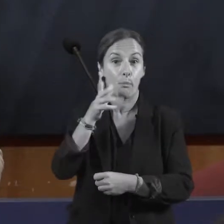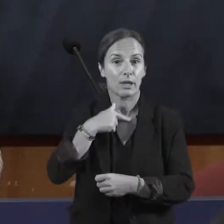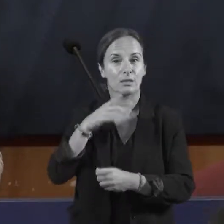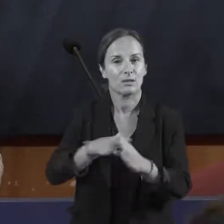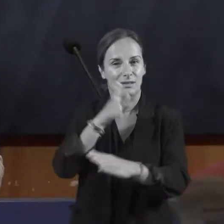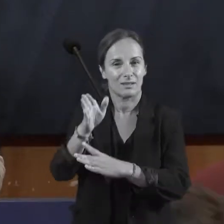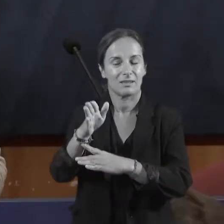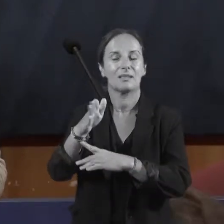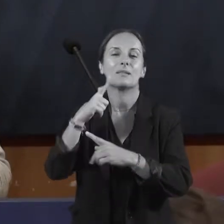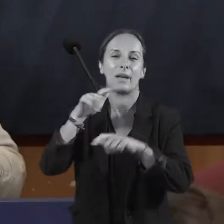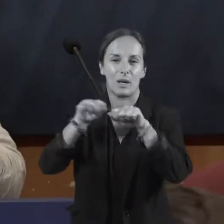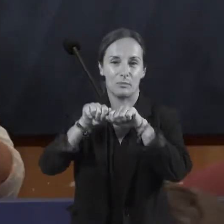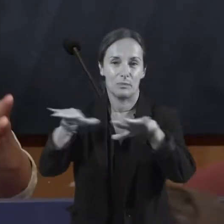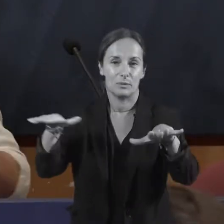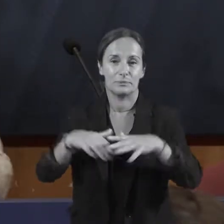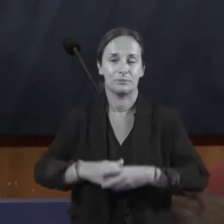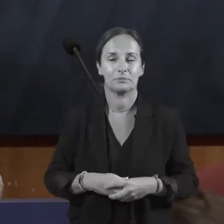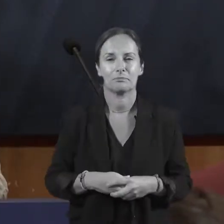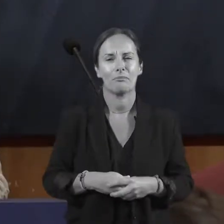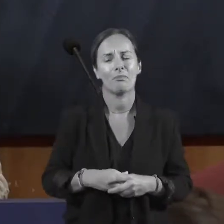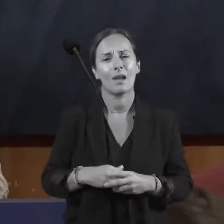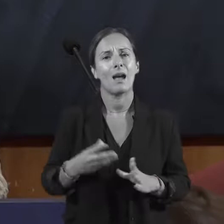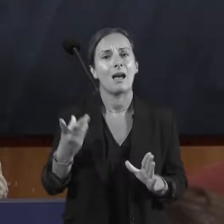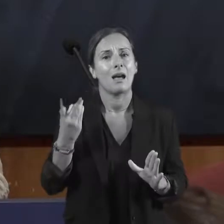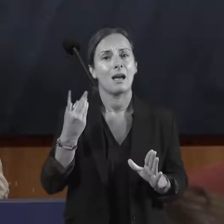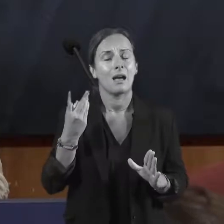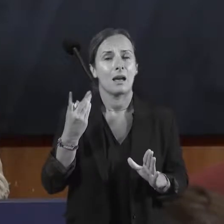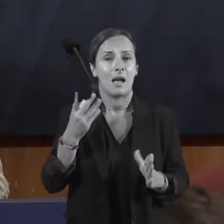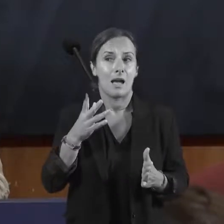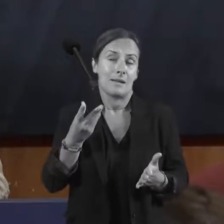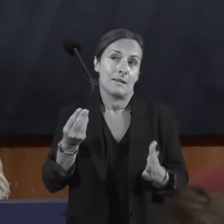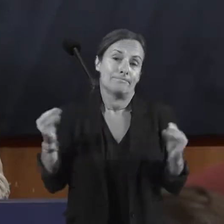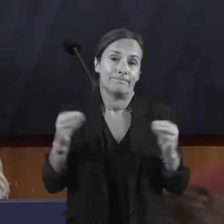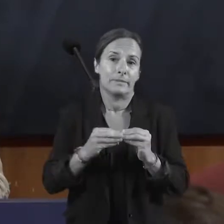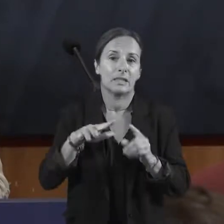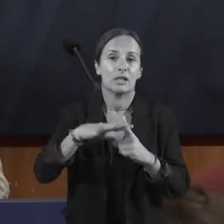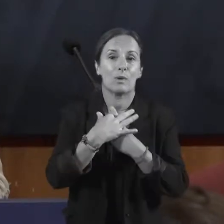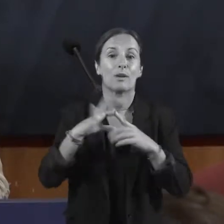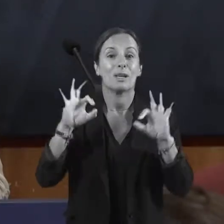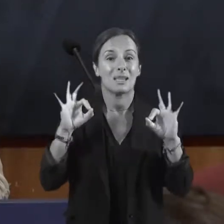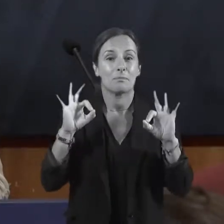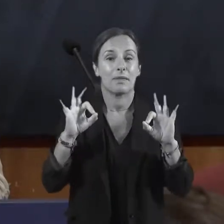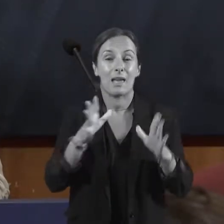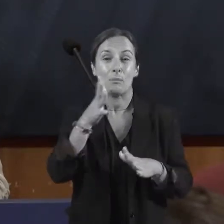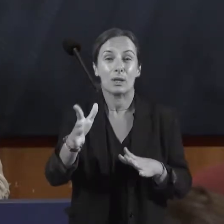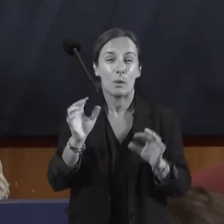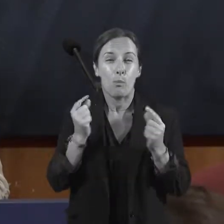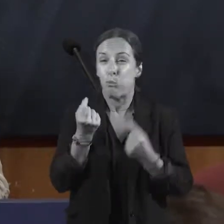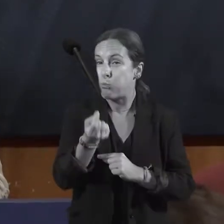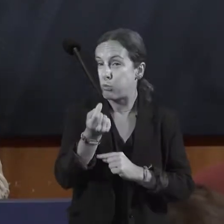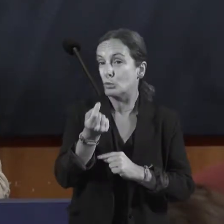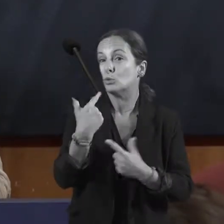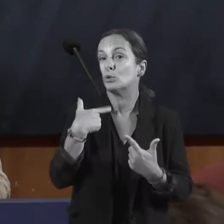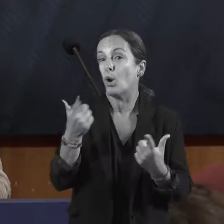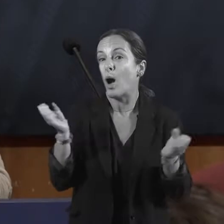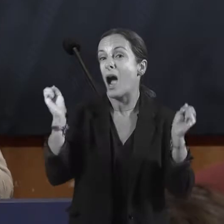com bé sabeu i tots és conegut, tenim ara una situació especial, no?, en aquests moments, a punt d'un acord del Brexit, que encara no